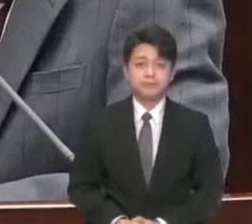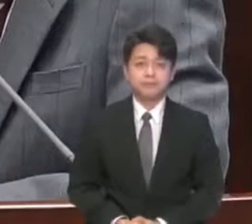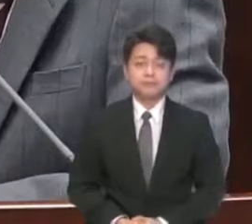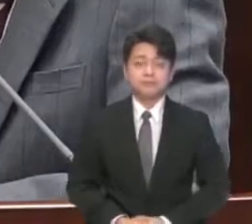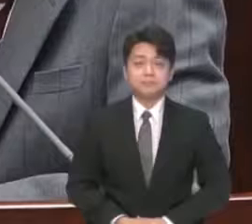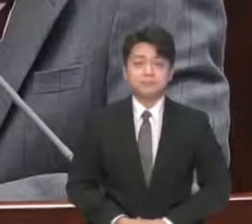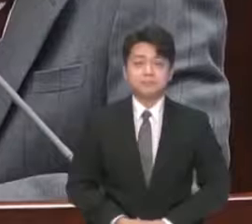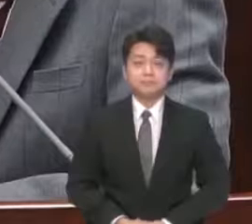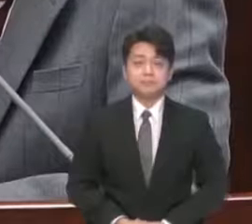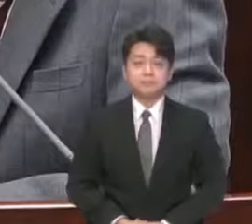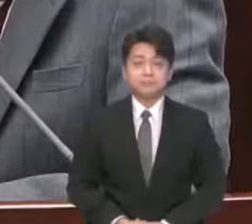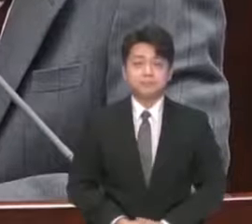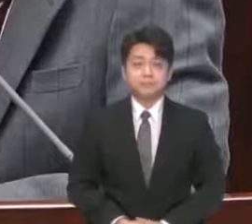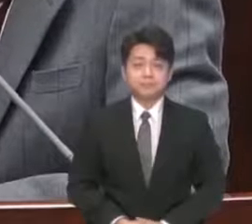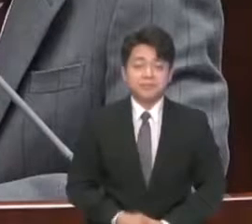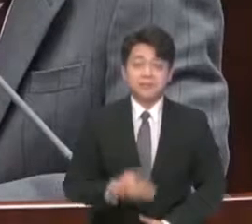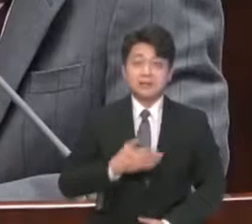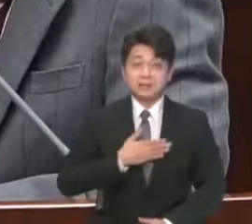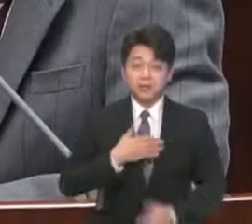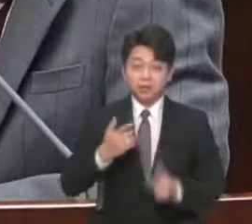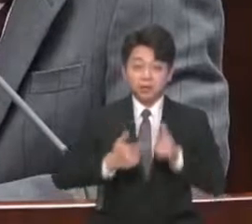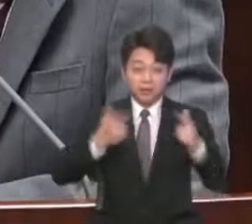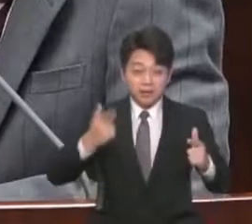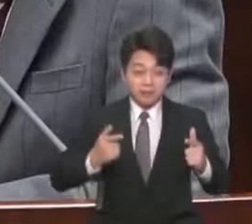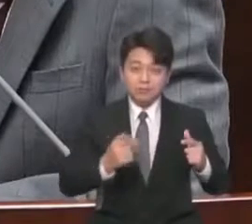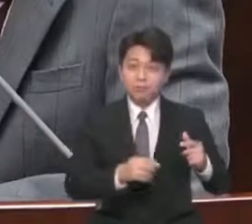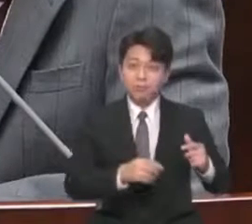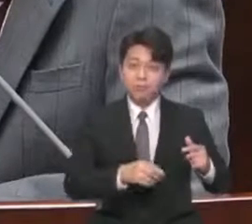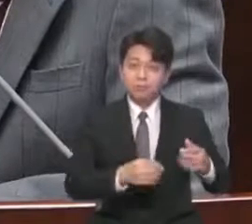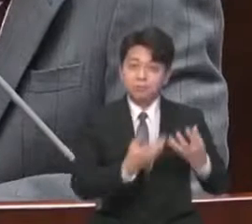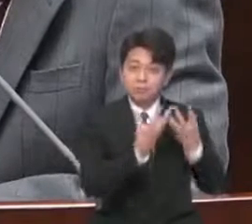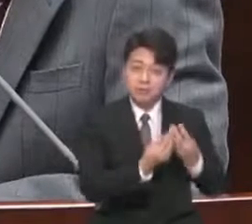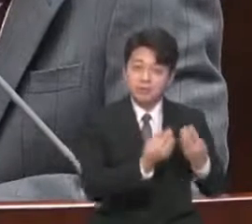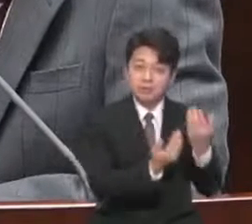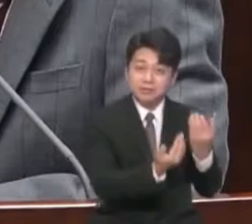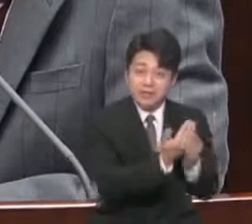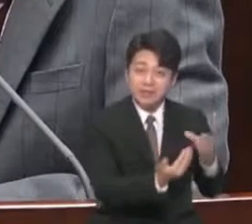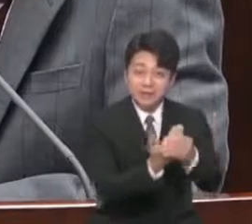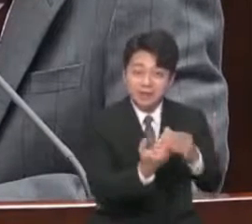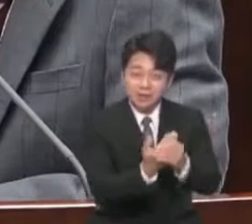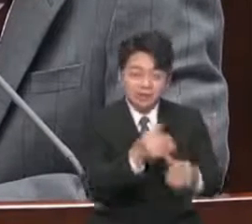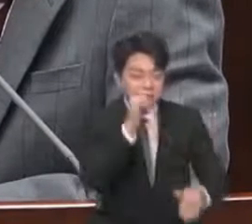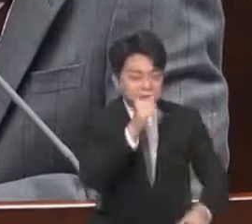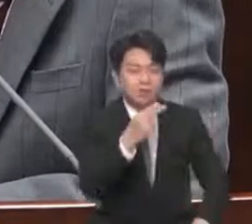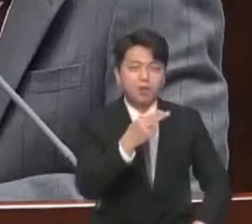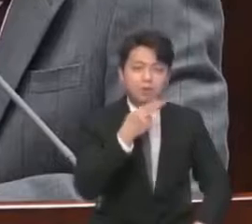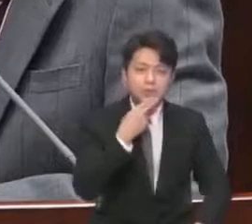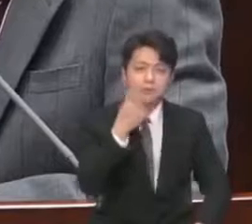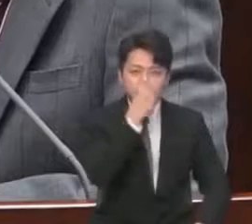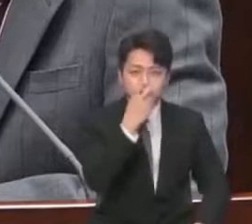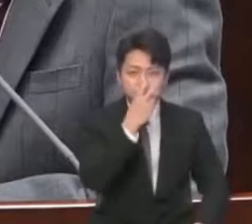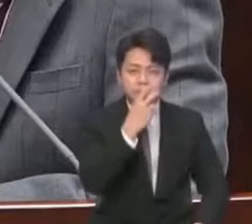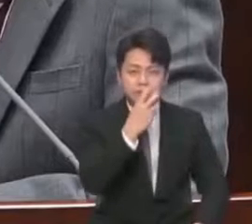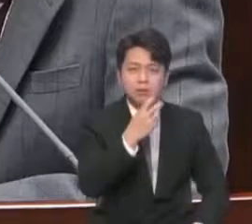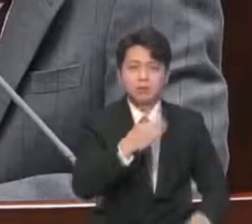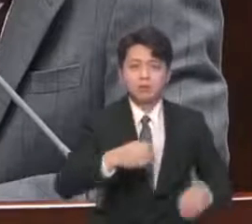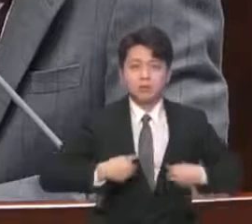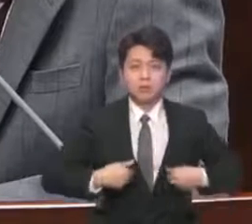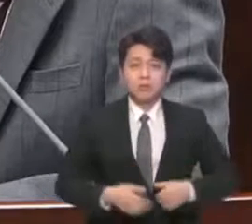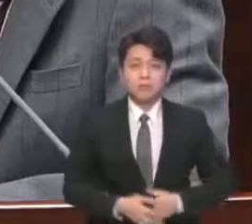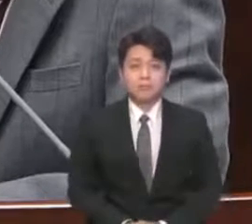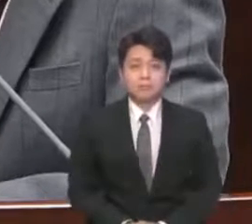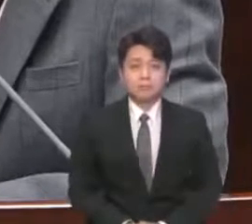그러면은 다른 그런 사례도 있는지 그런 것들을 확인했는데 보니까 다른 그런 유사한 케이스들도 많이 있었습니다.